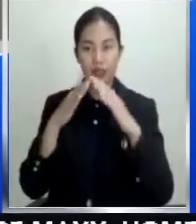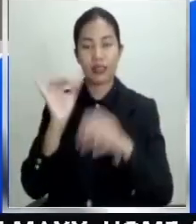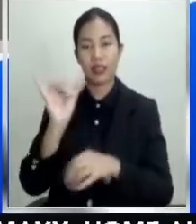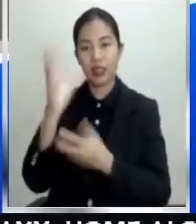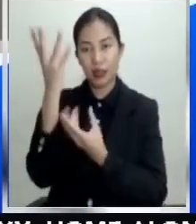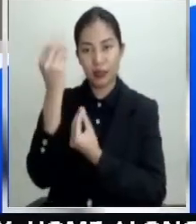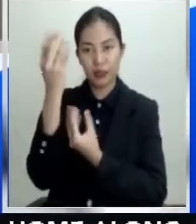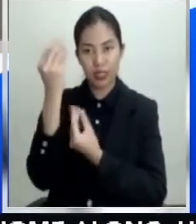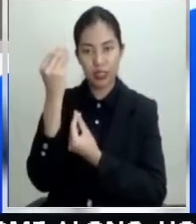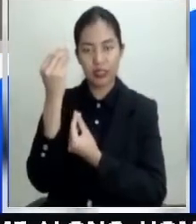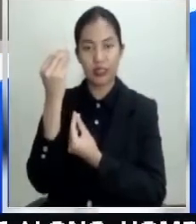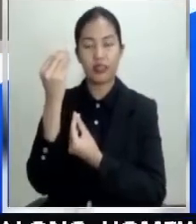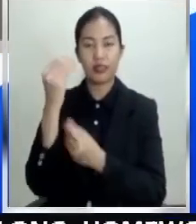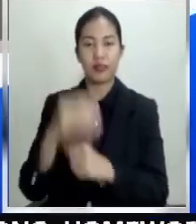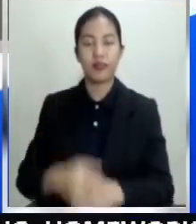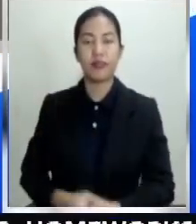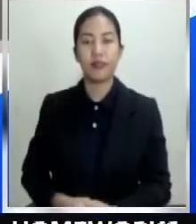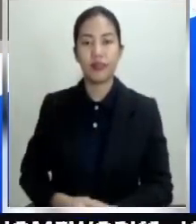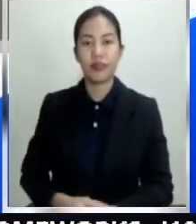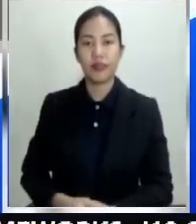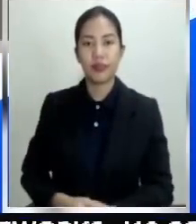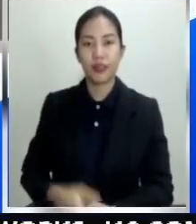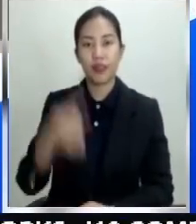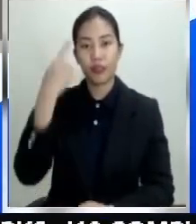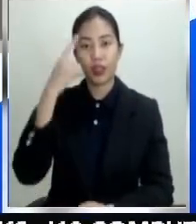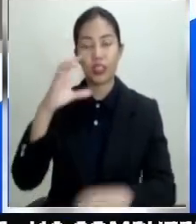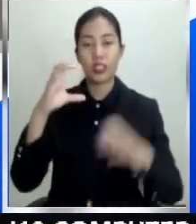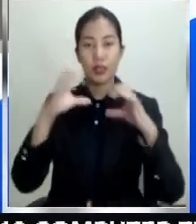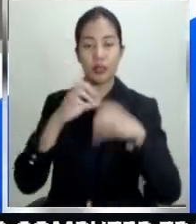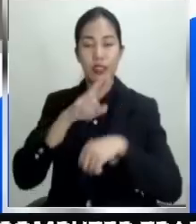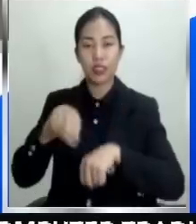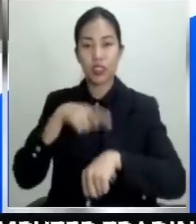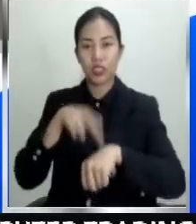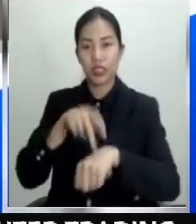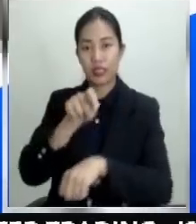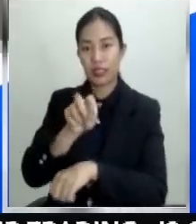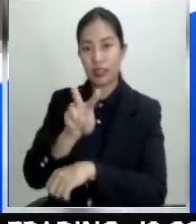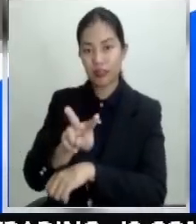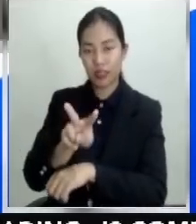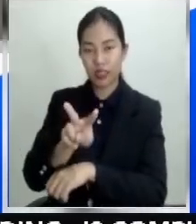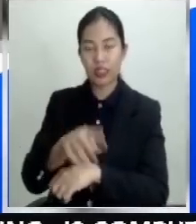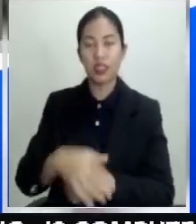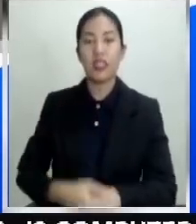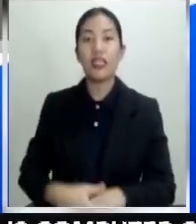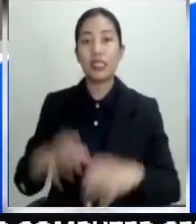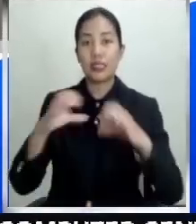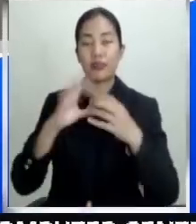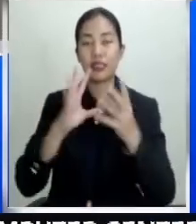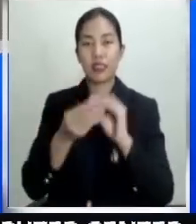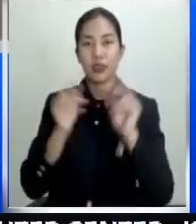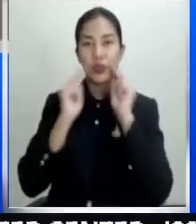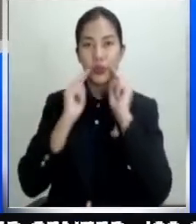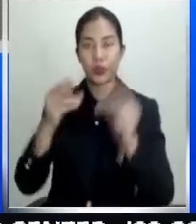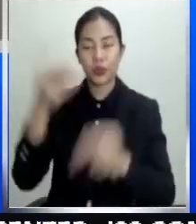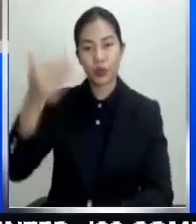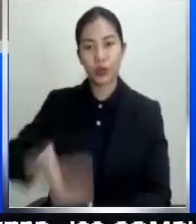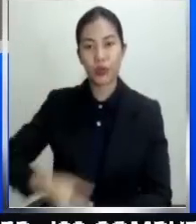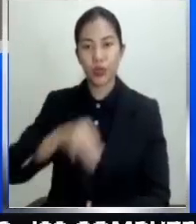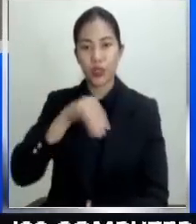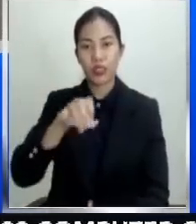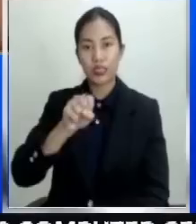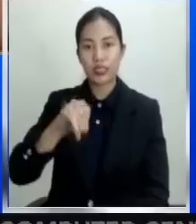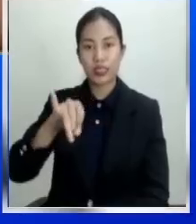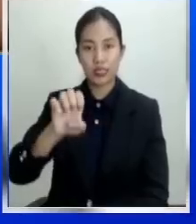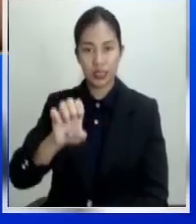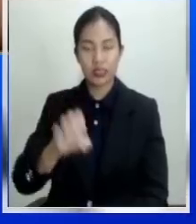sa Legazpi City, Albay, para sa GMA Regional TV Balitang Bicolandia at GMA Integrated News. Ako si Jesse Cruzat, nakatutok 24